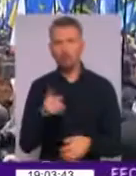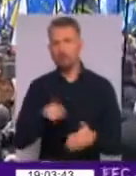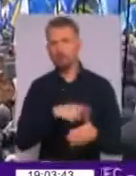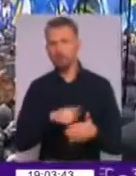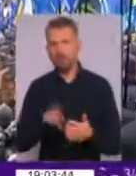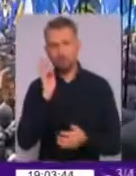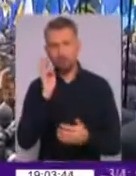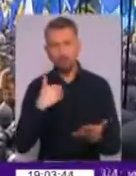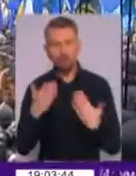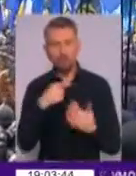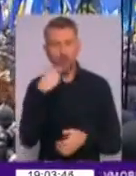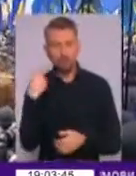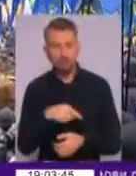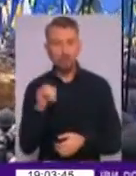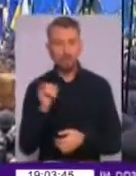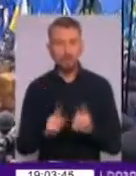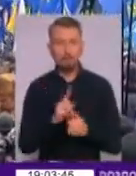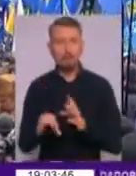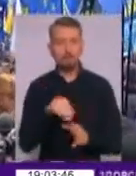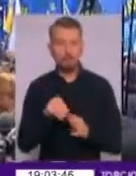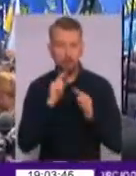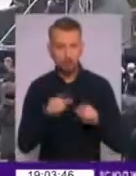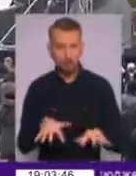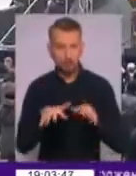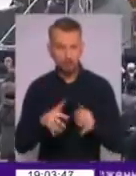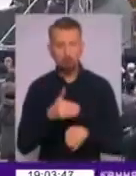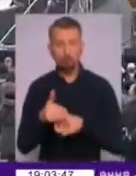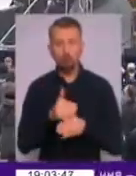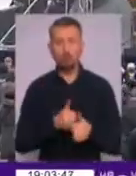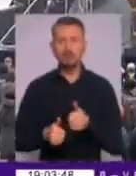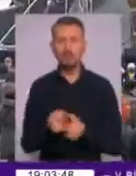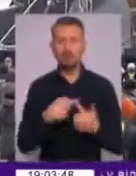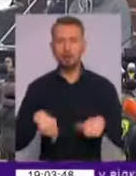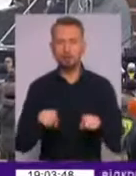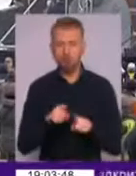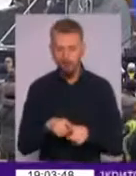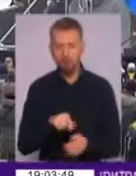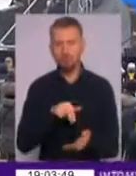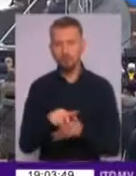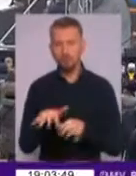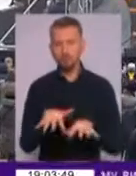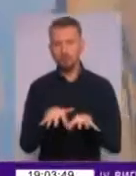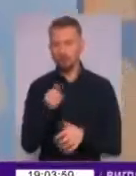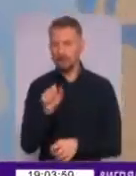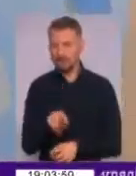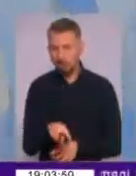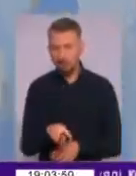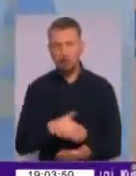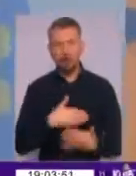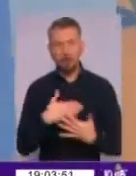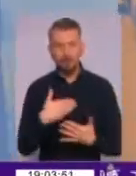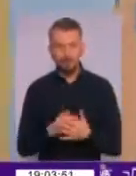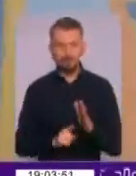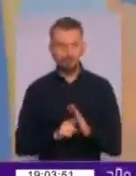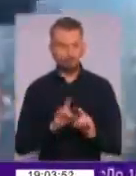Росією та перевибори до парламенту. Згодом лідери організації з ультиматумом йдуть до сесійної зали. Активісти запалюють димові